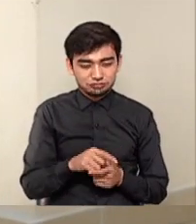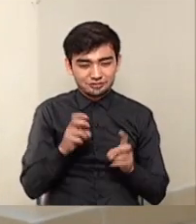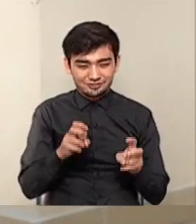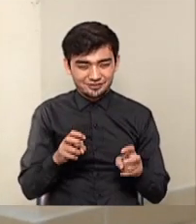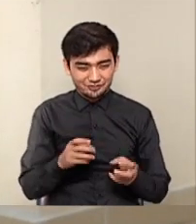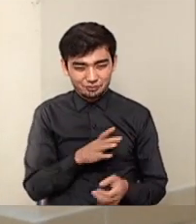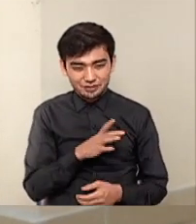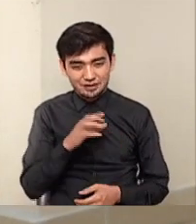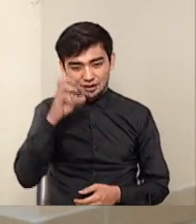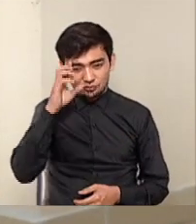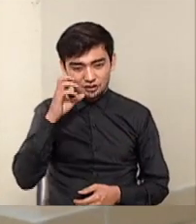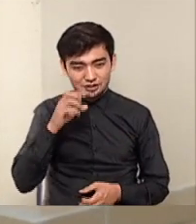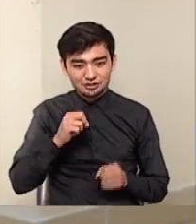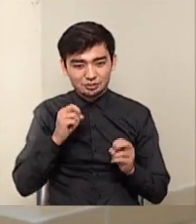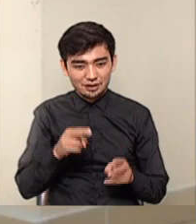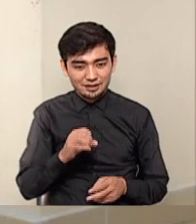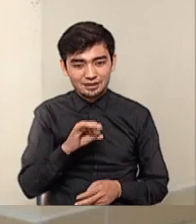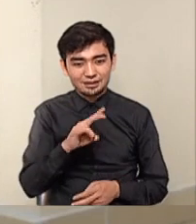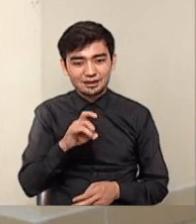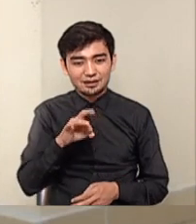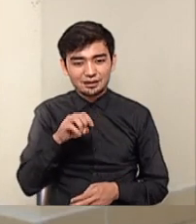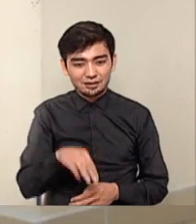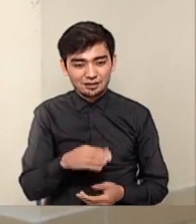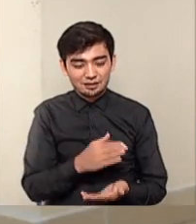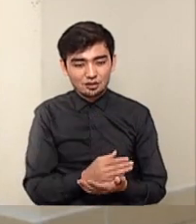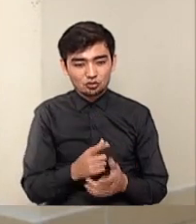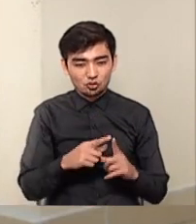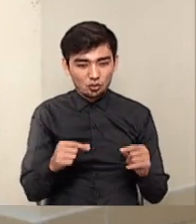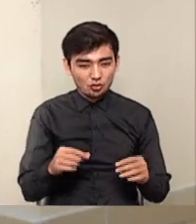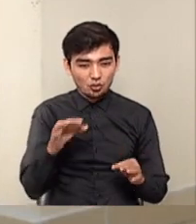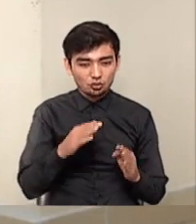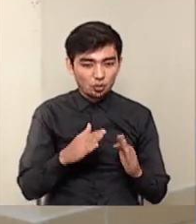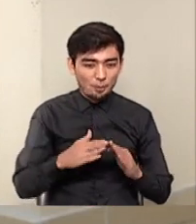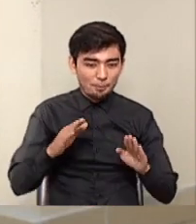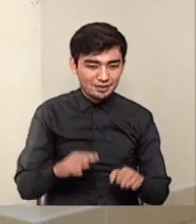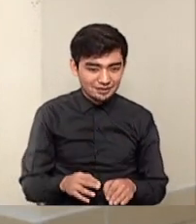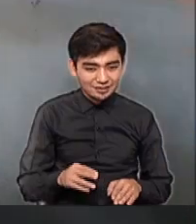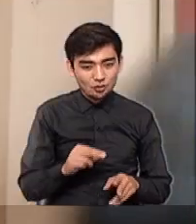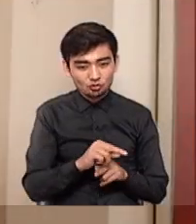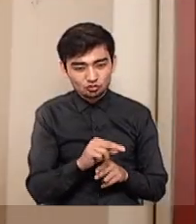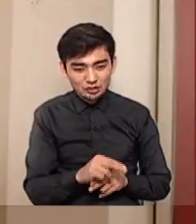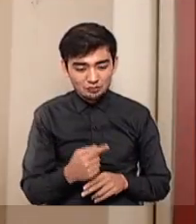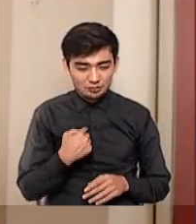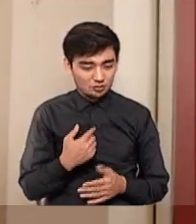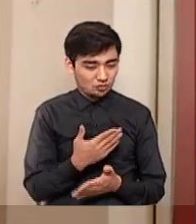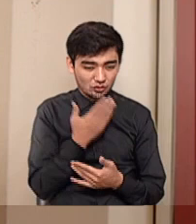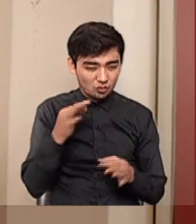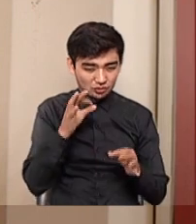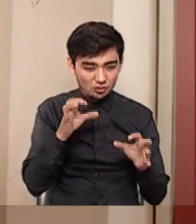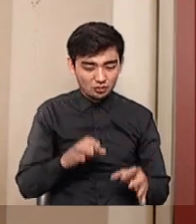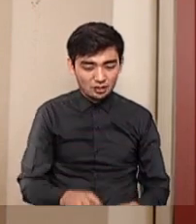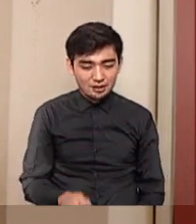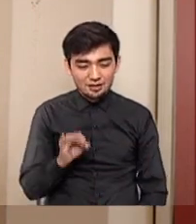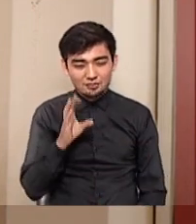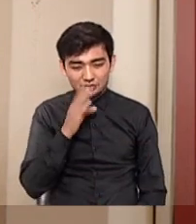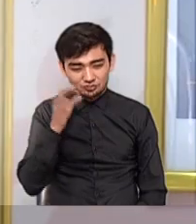бойынша мемлекет жаңағы интернаты бар мемлекеттік мекемелер үйден оқыту бізде қарастырылмаған. Сонымен бірге білім ордасының